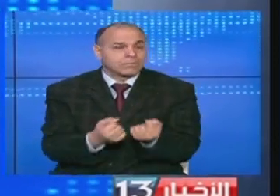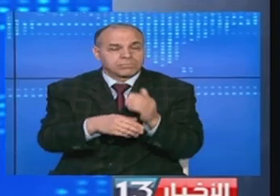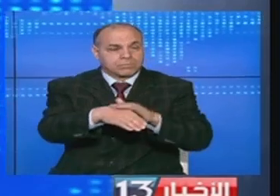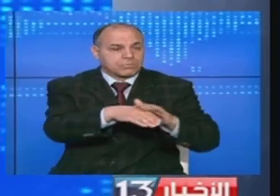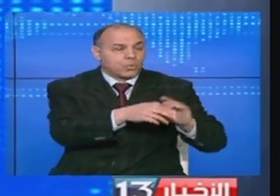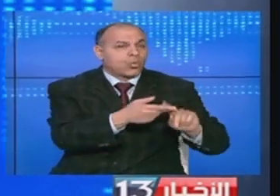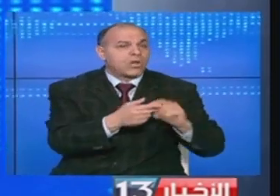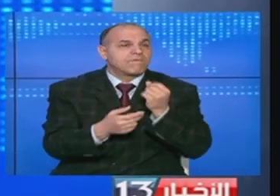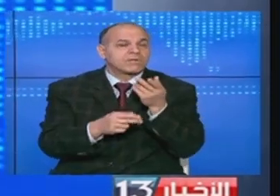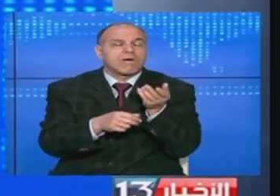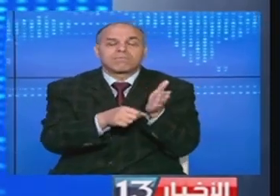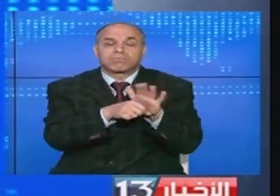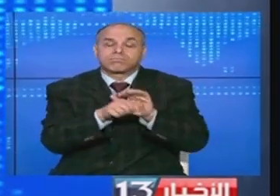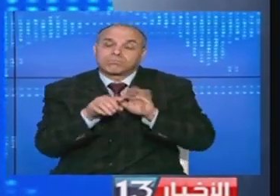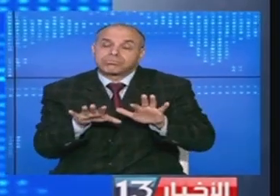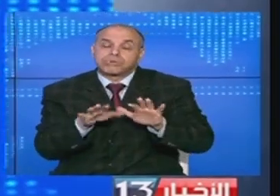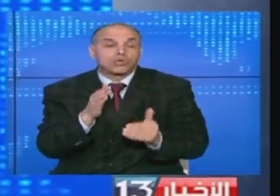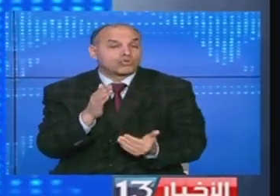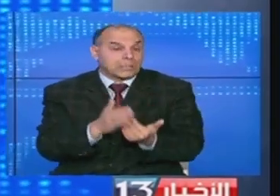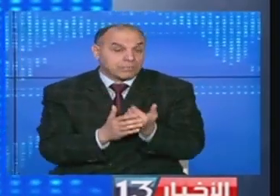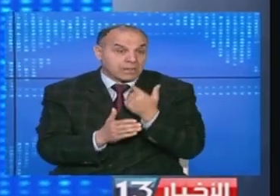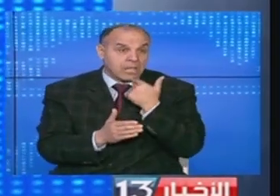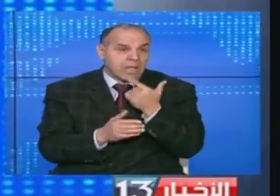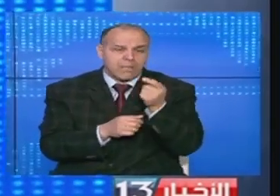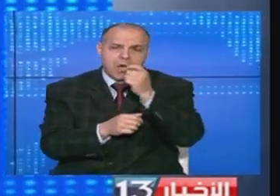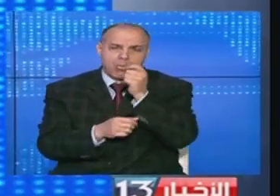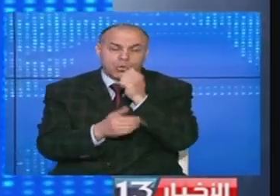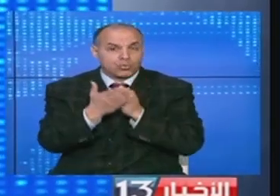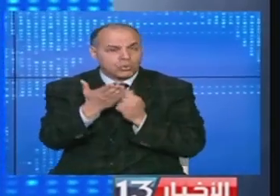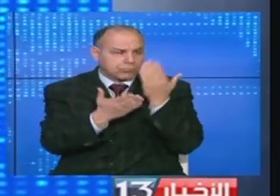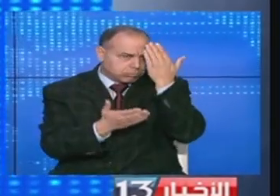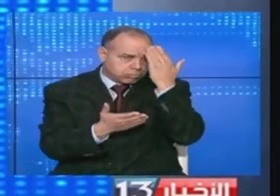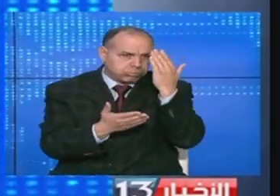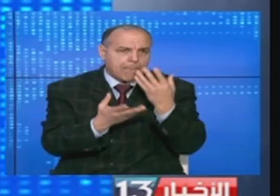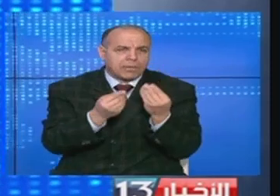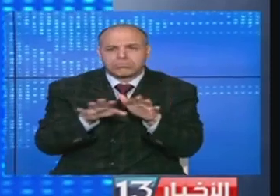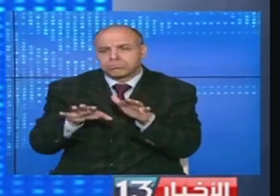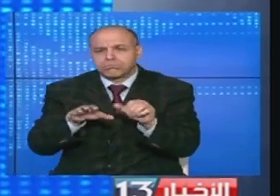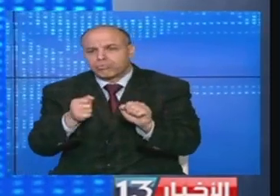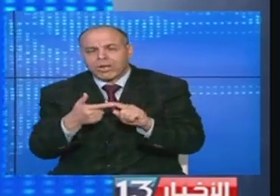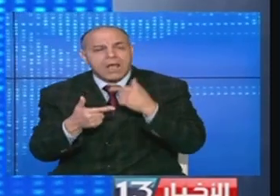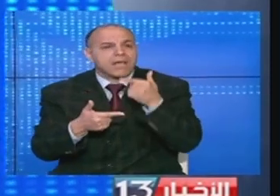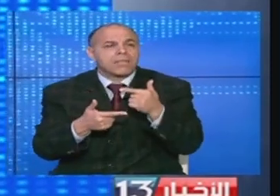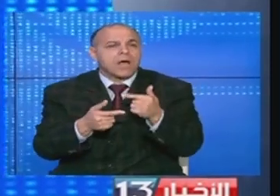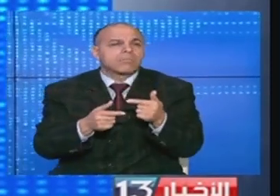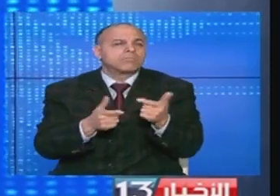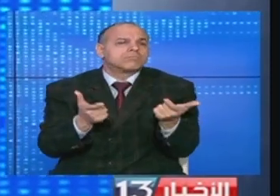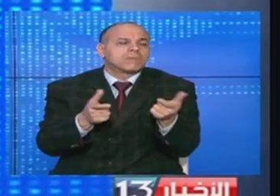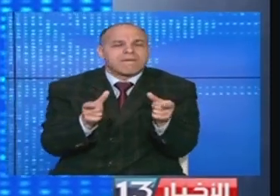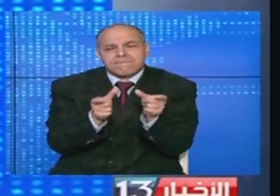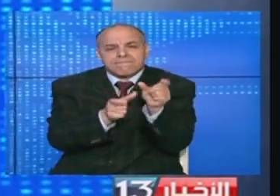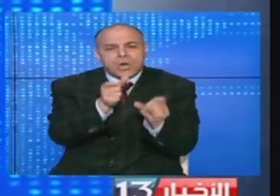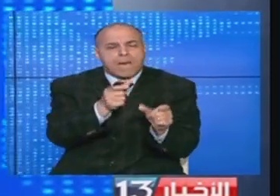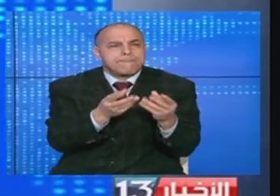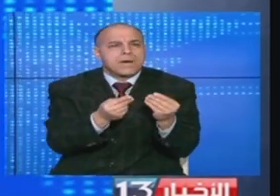بعد ظهور بيرو سيكون المستجده نتعرف على الاجراءات التي تقوم بها احدى الفرق في